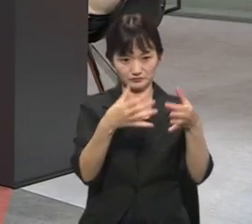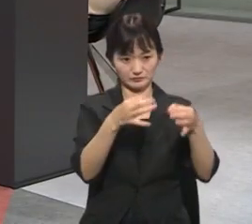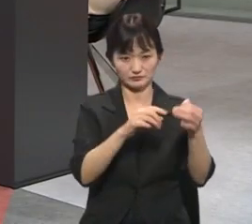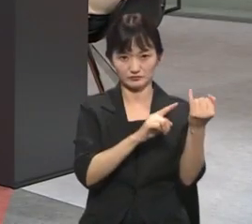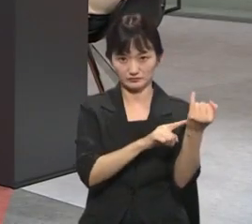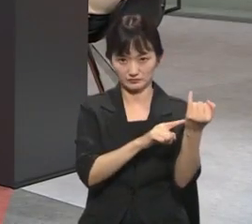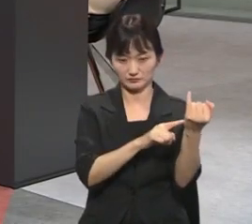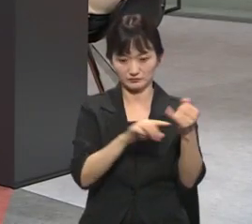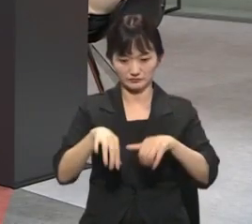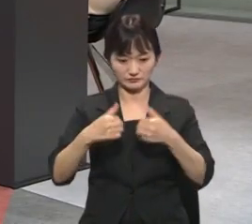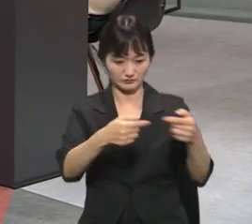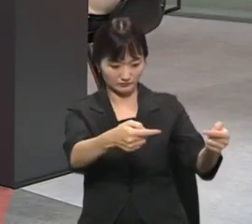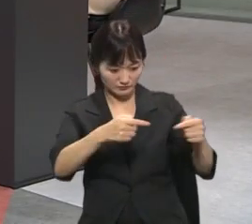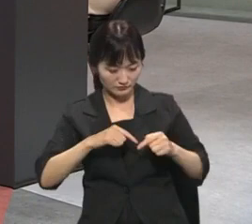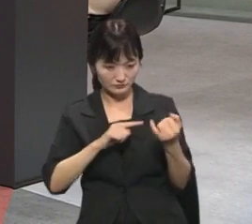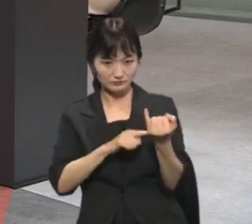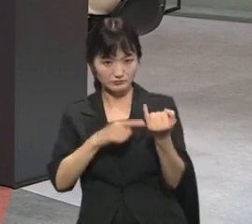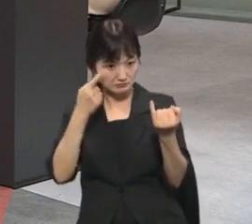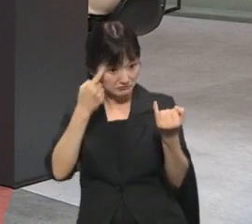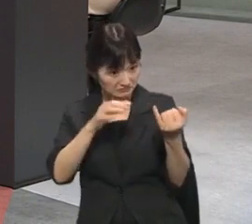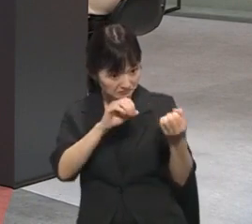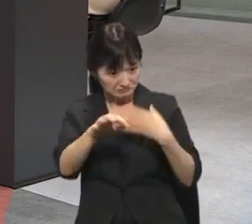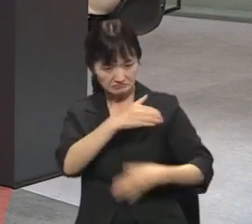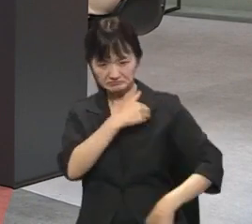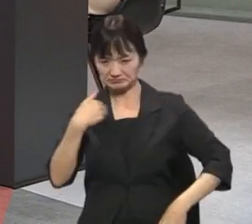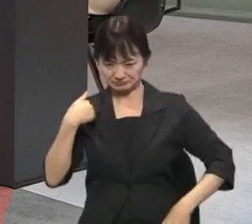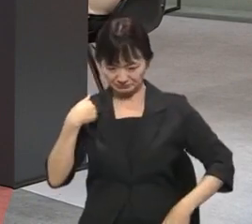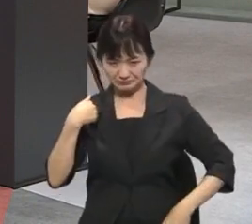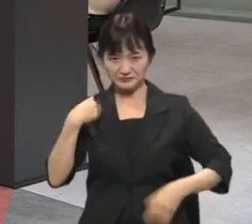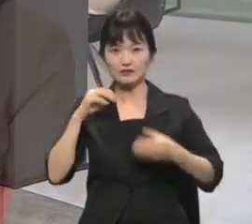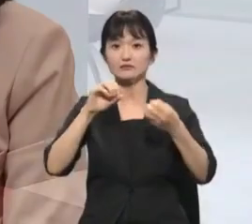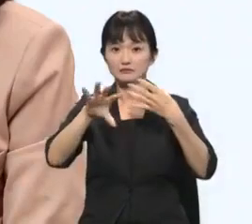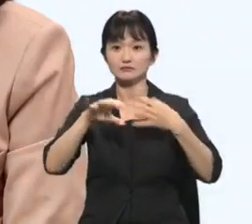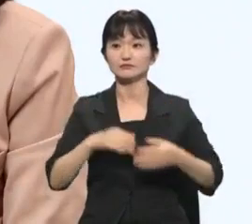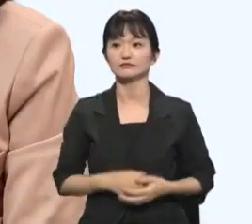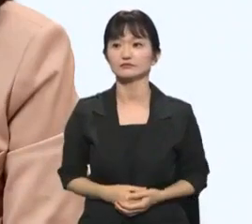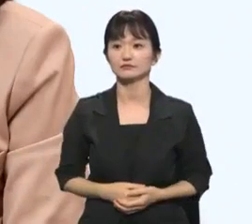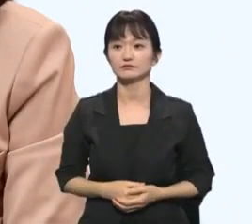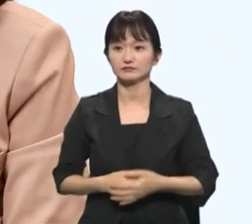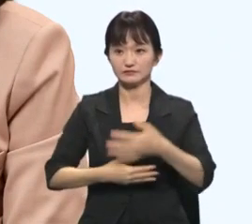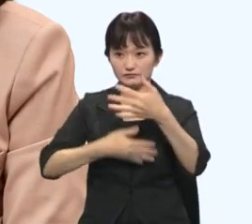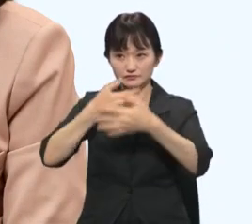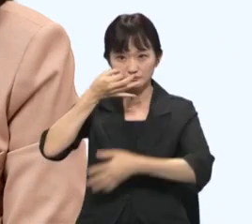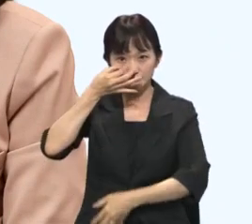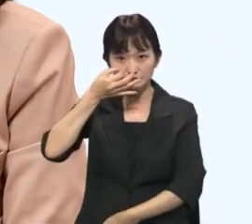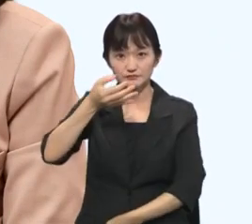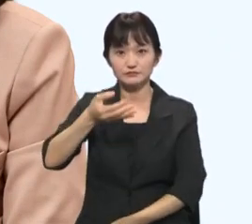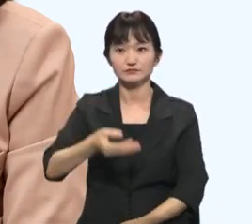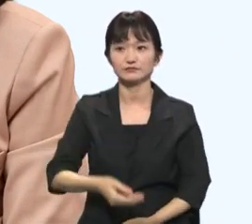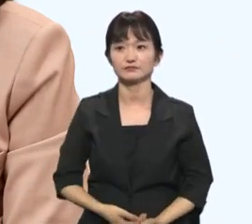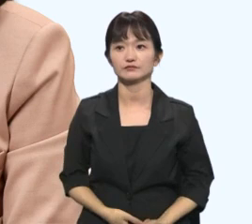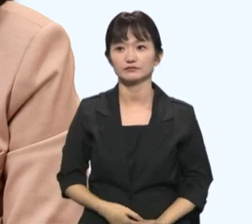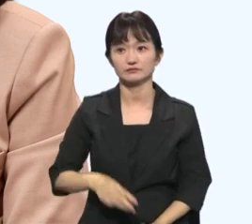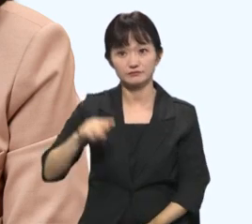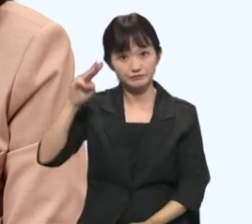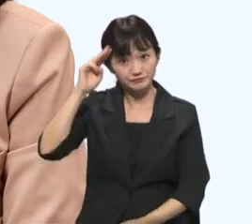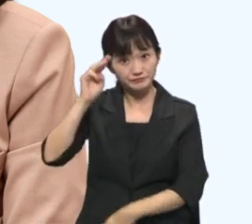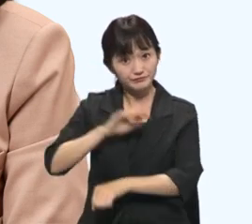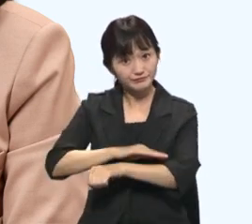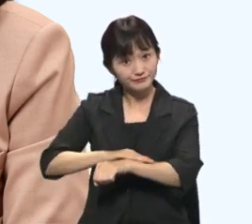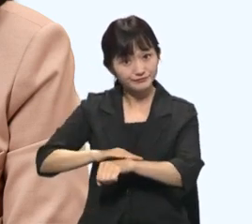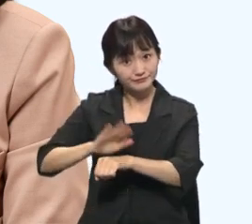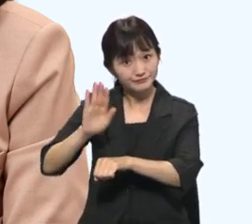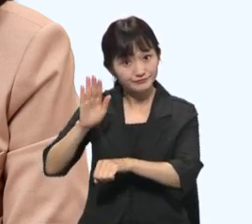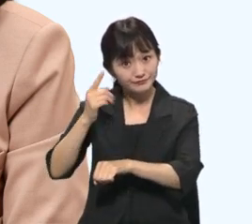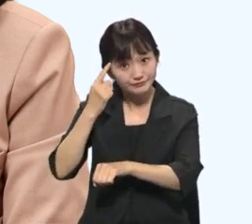장관이 국정감사장에서 자신만만한 태도로 답변을 했었거든요 화면 좀 보여주시면 잼버리 뭐 잘 진행될 것